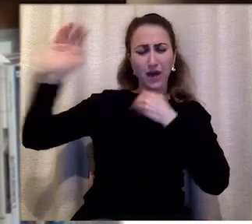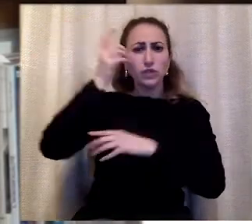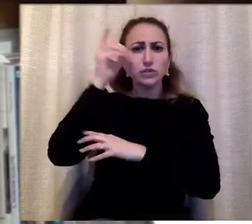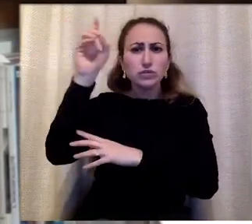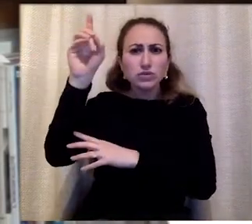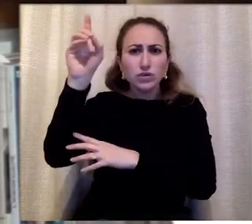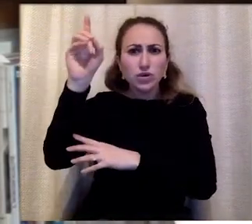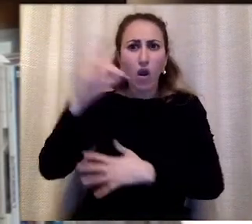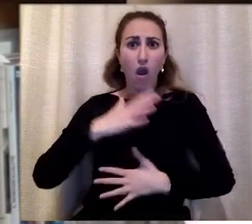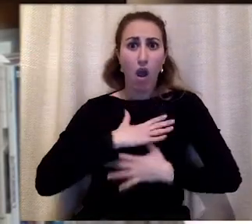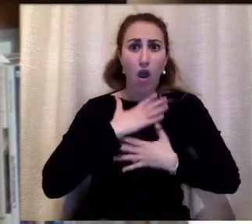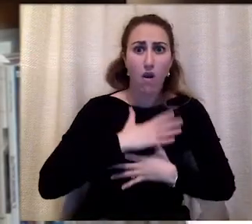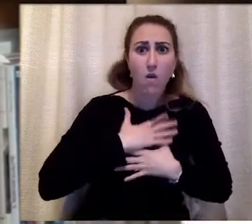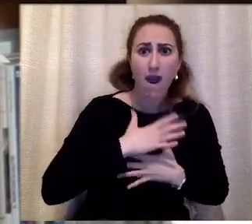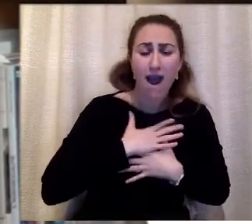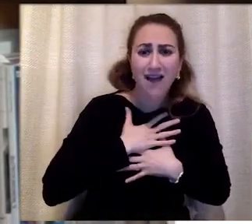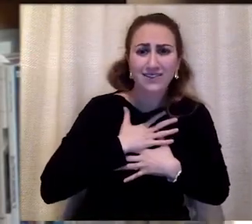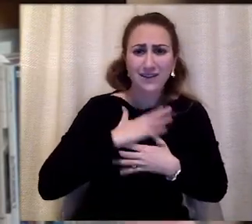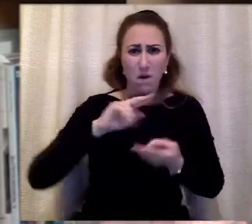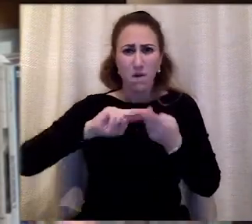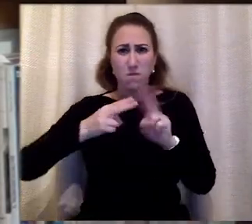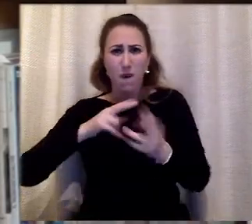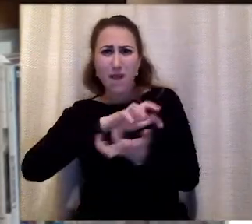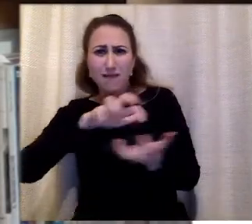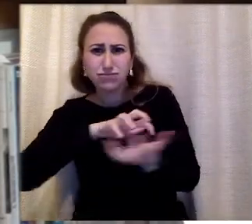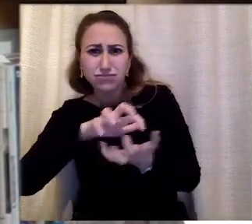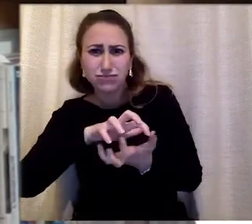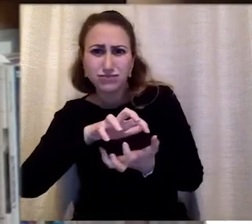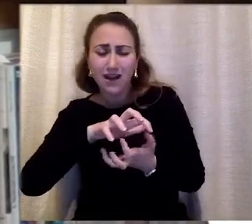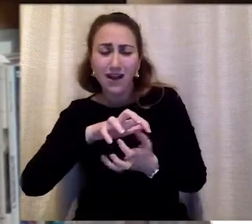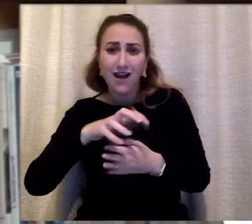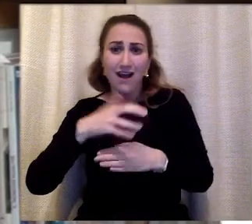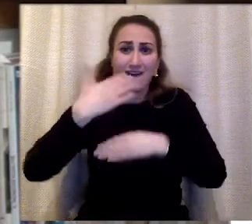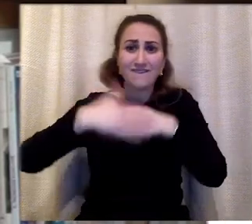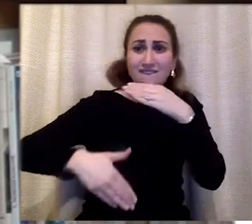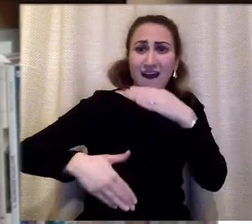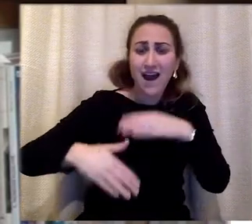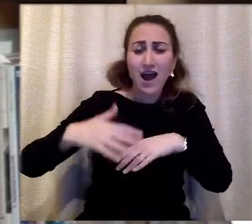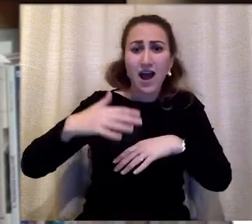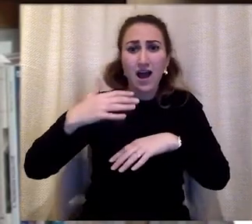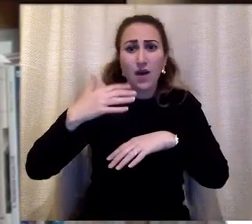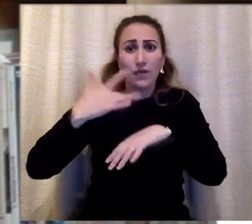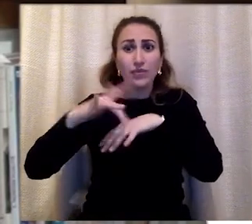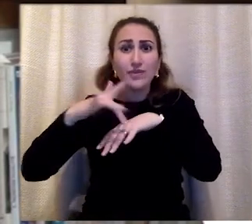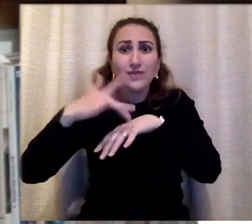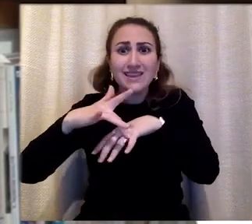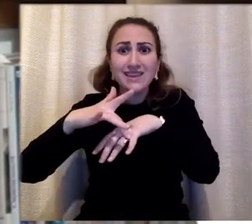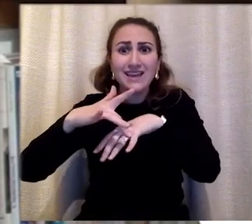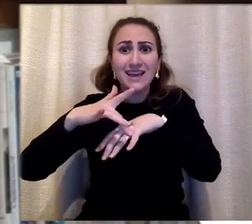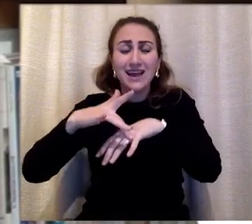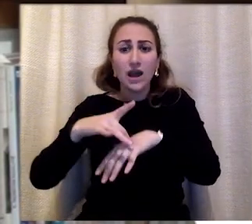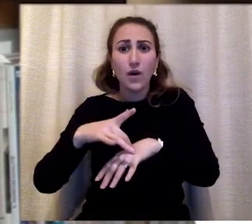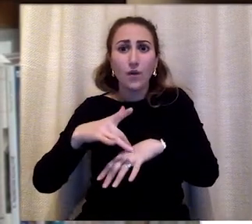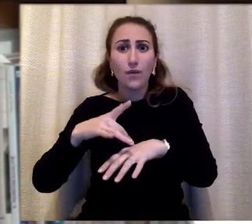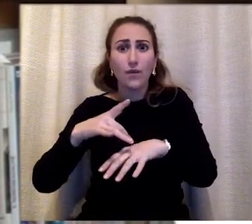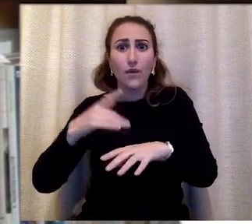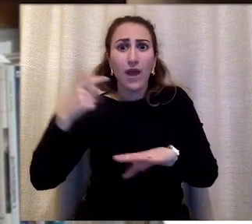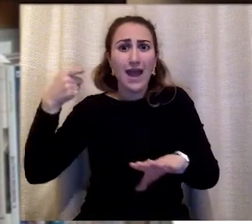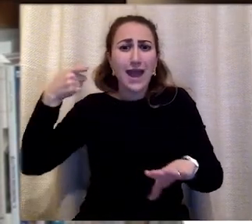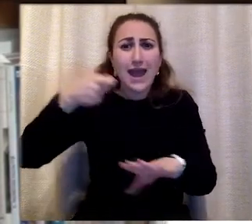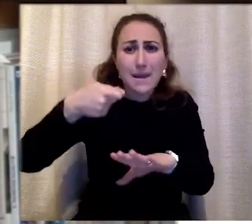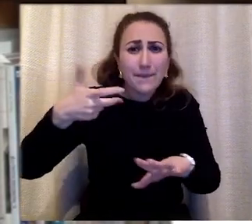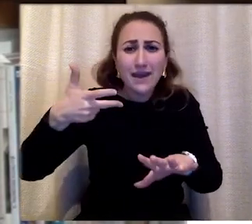la persécution, ou la faim, ou la nudité, ou le péril, ou l'épée ? Car